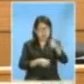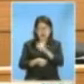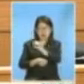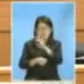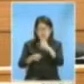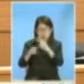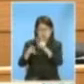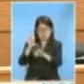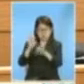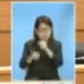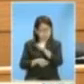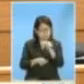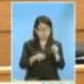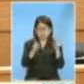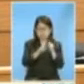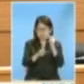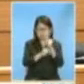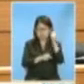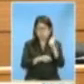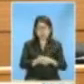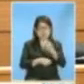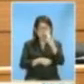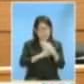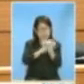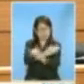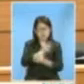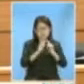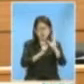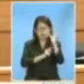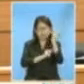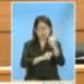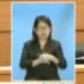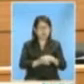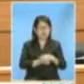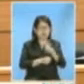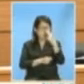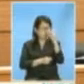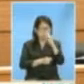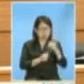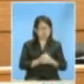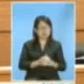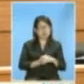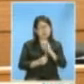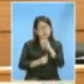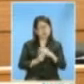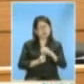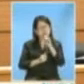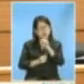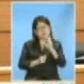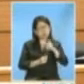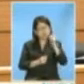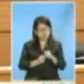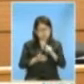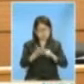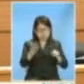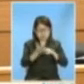ซึ่งไม่มีประเทศไหนในโลกครับท่านประธานครับที่บอกว่าสมาชิกวุฒิสภาต้องมาจาก